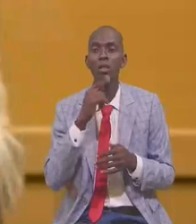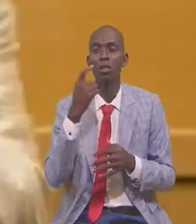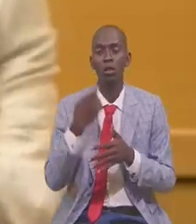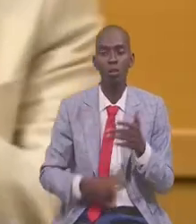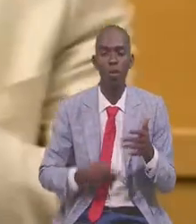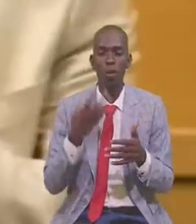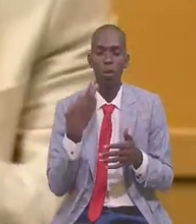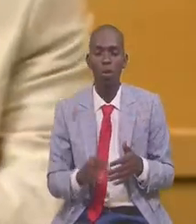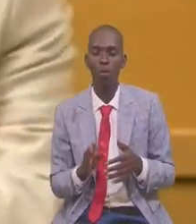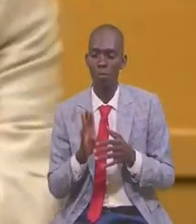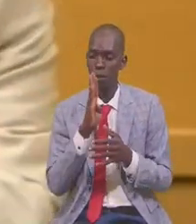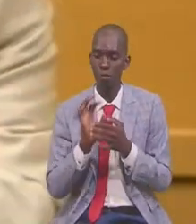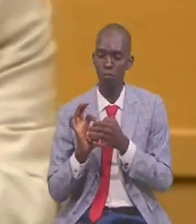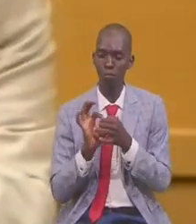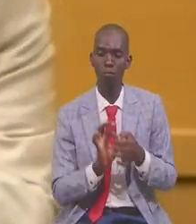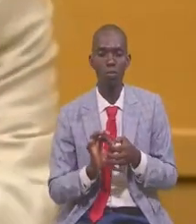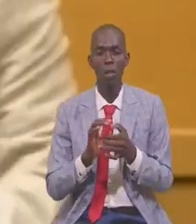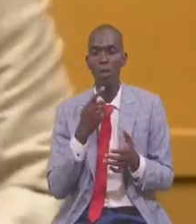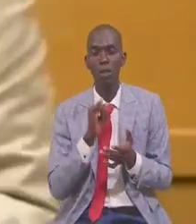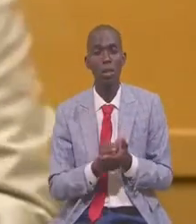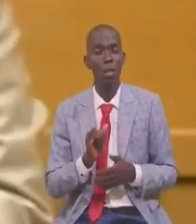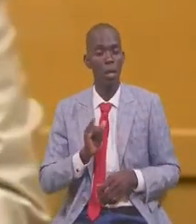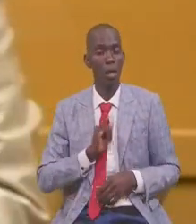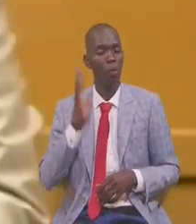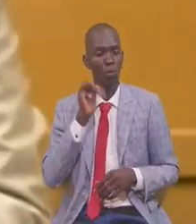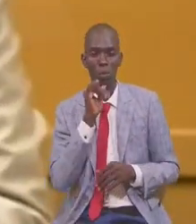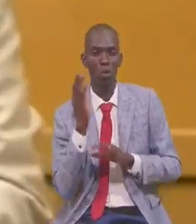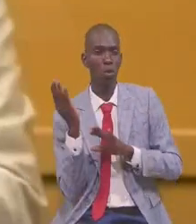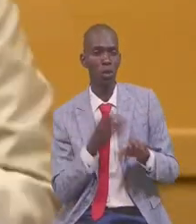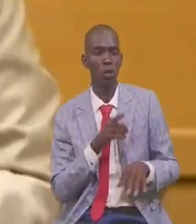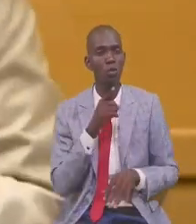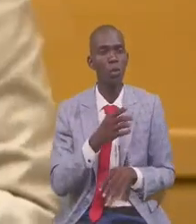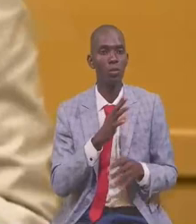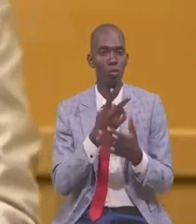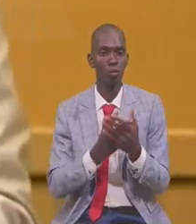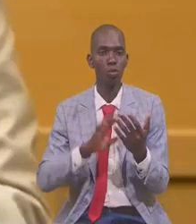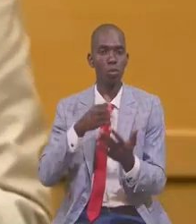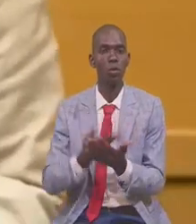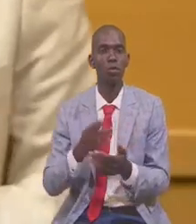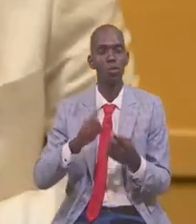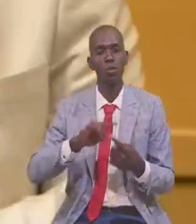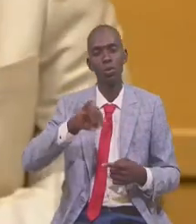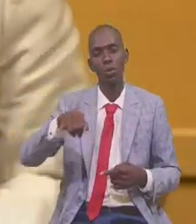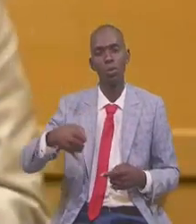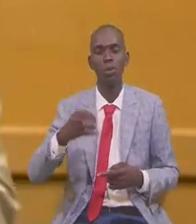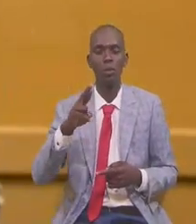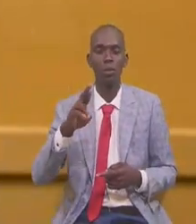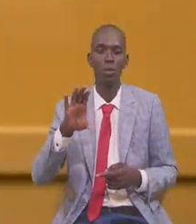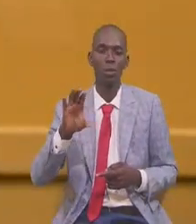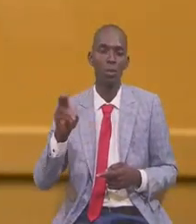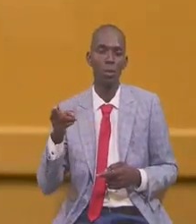lier. Il dit, je ne te quitterai point. Il arrivait à Jéricho, verset 6. Verset